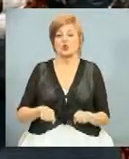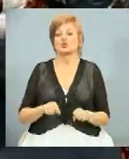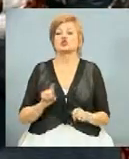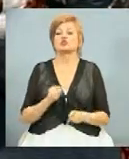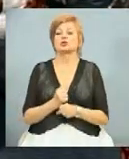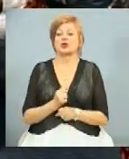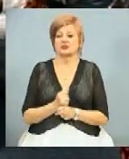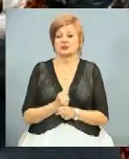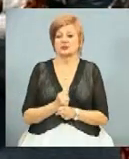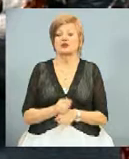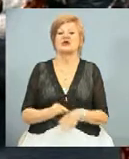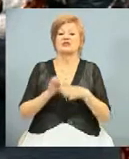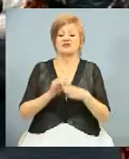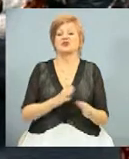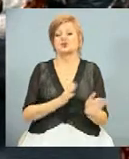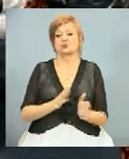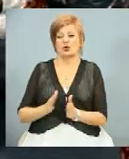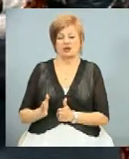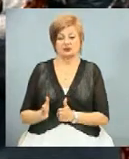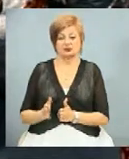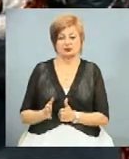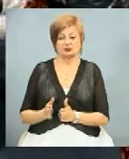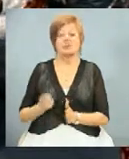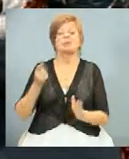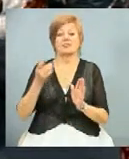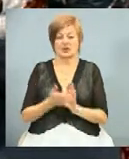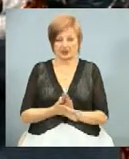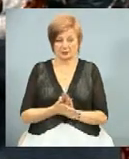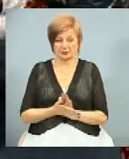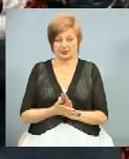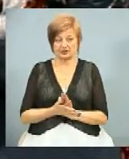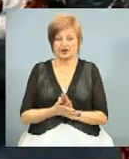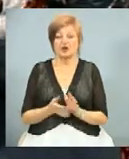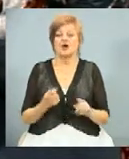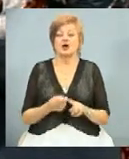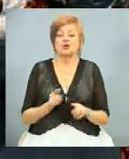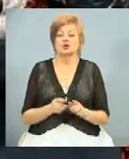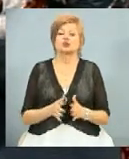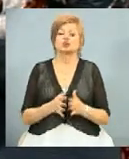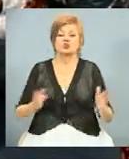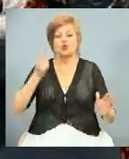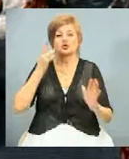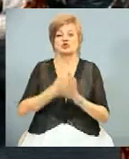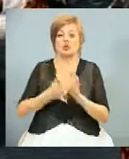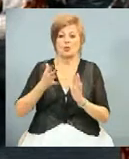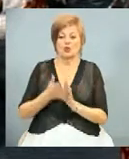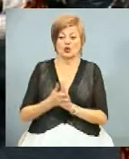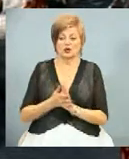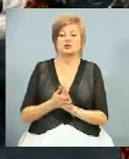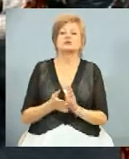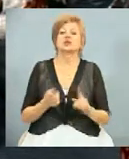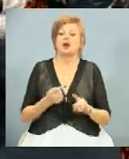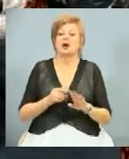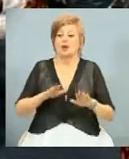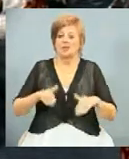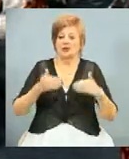робити? Наводити порядок. Так. Зрозумів? Так. Тож, друзі, щоб більше зрозуміти про поняття суверенітет,